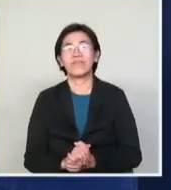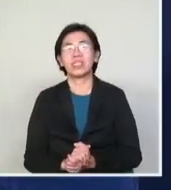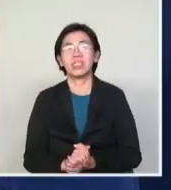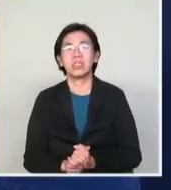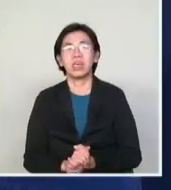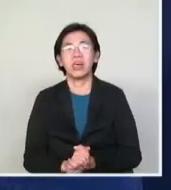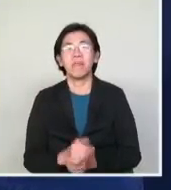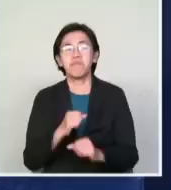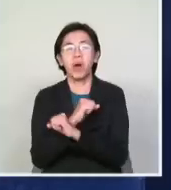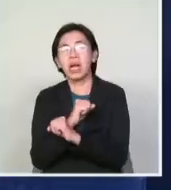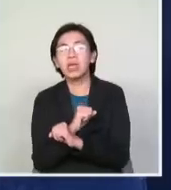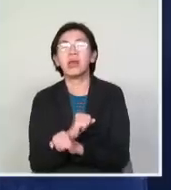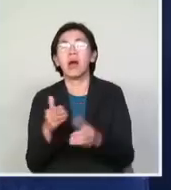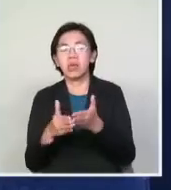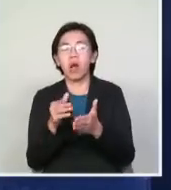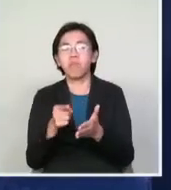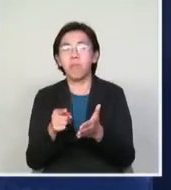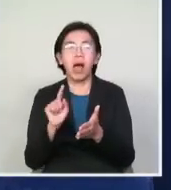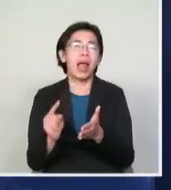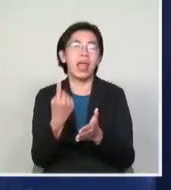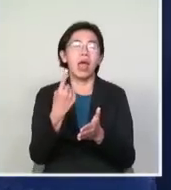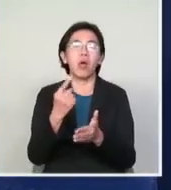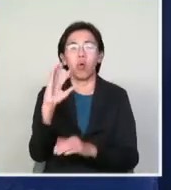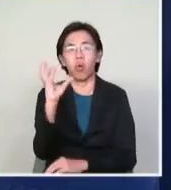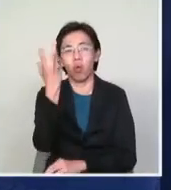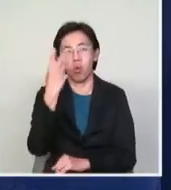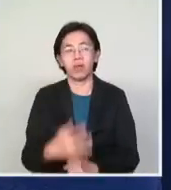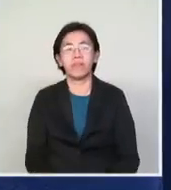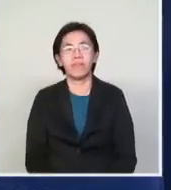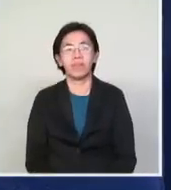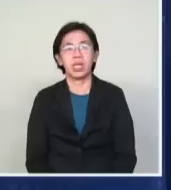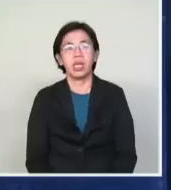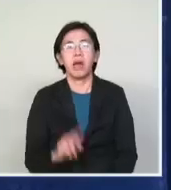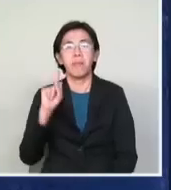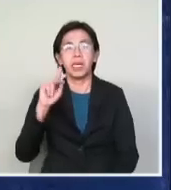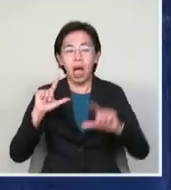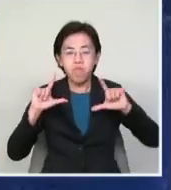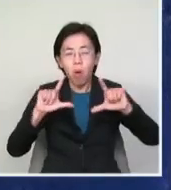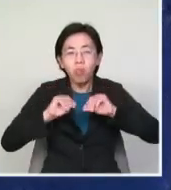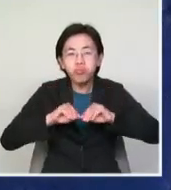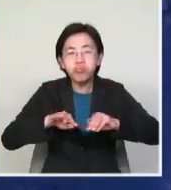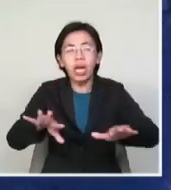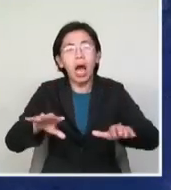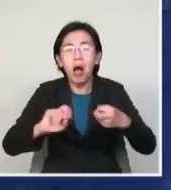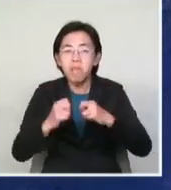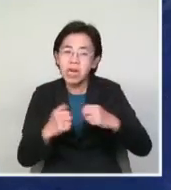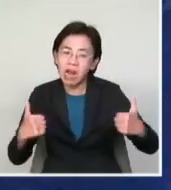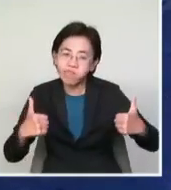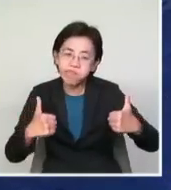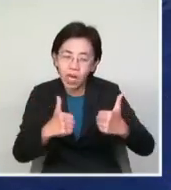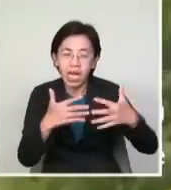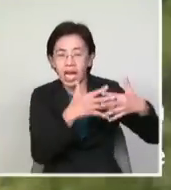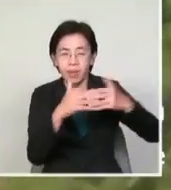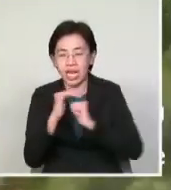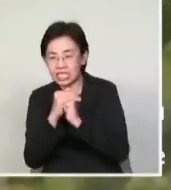เรือรบลูกแรกของโลกใบนี้เลยก็ว่าได้นะคะอันนี้ก็เลยเป็นข่าวใหญ่เลยว่าเอ๊ะมันเกิดอุณหภูมิที่ตึงเครียดขึ้นมาอีก